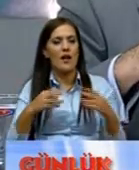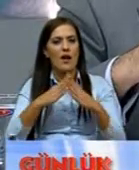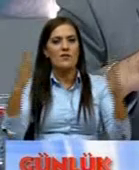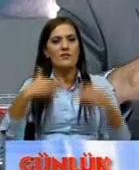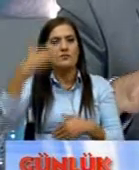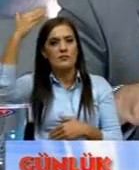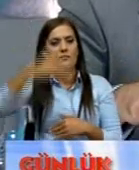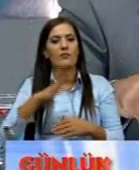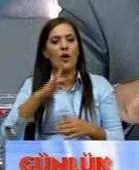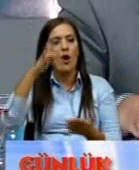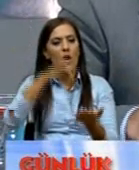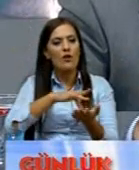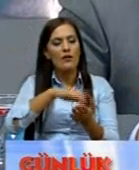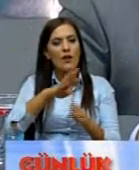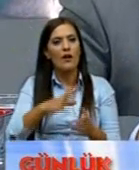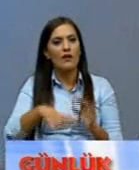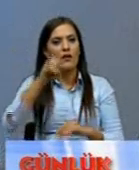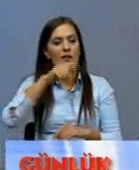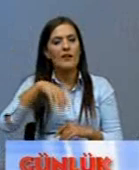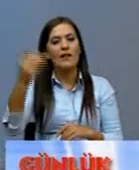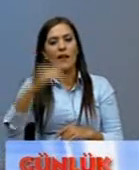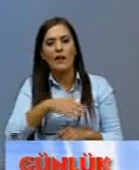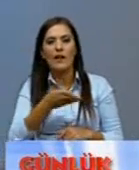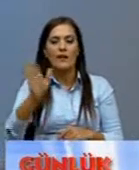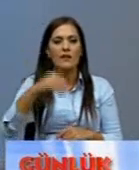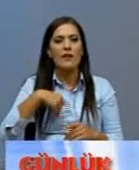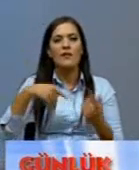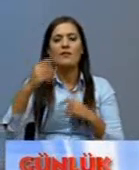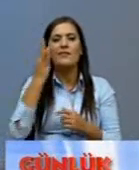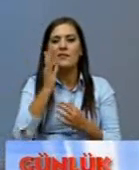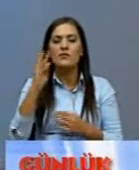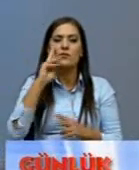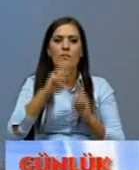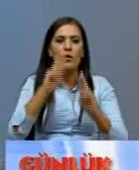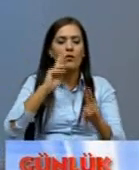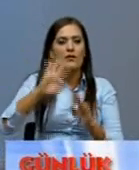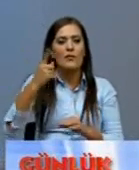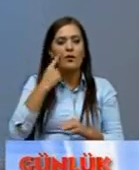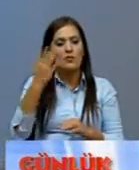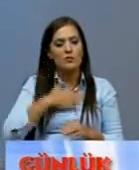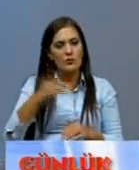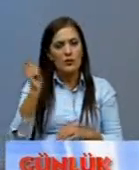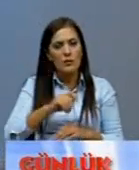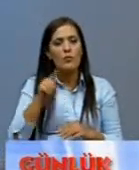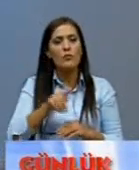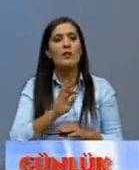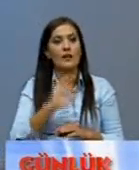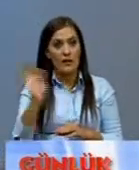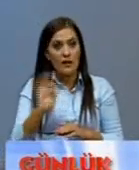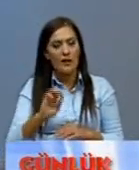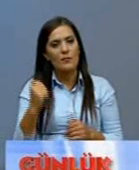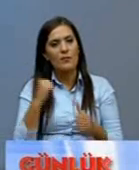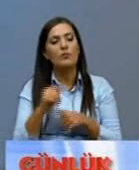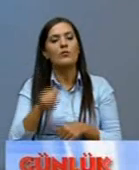Yani orta yerde kuruyorlar ki gelen giden müşteri de görsün, gözünün önünde yapılsın, öyle değil mi? Fakat evet. Bu da yeterli mi?